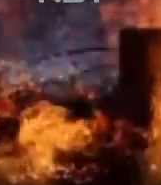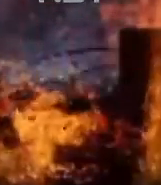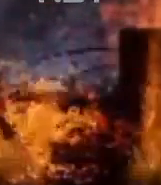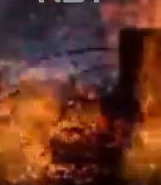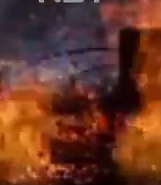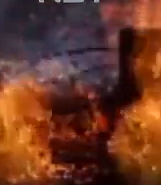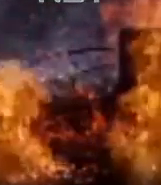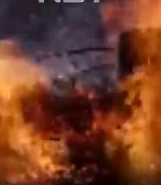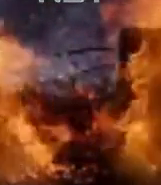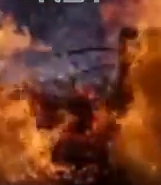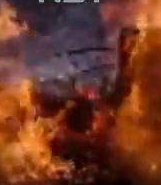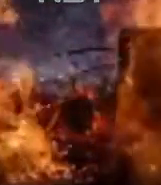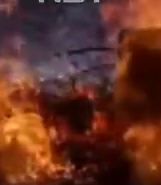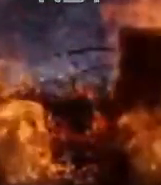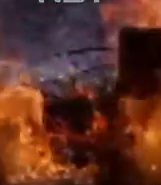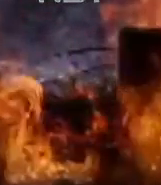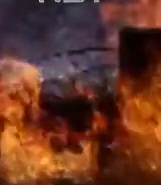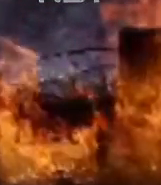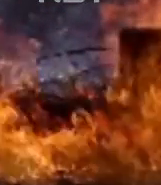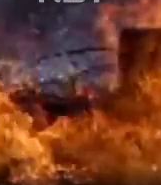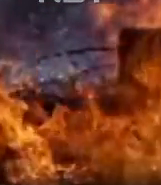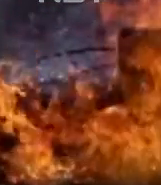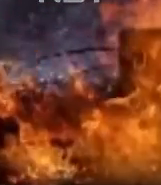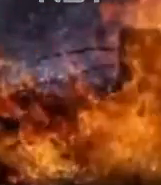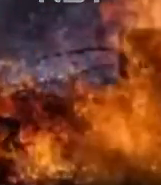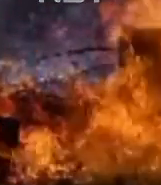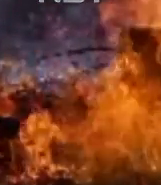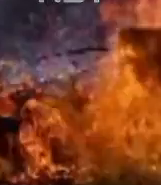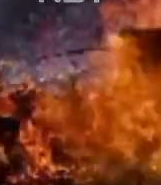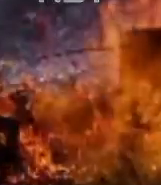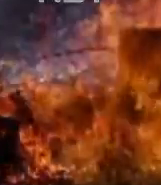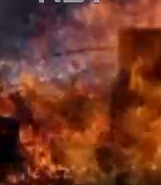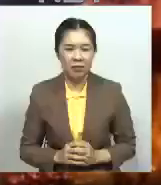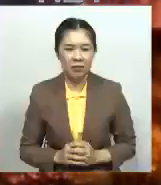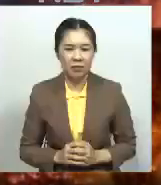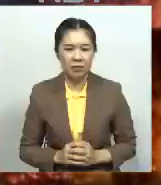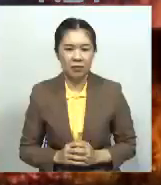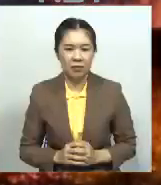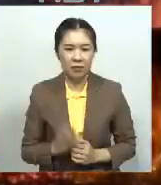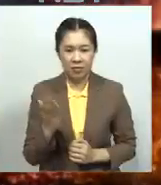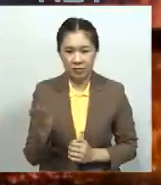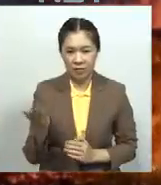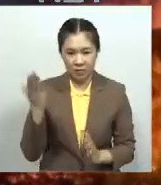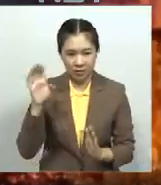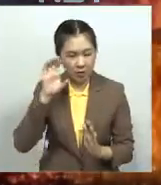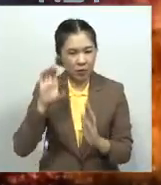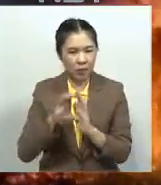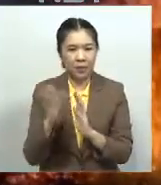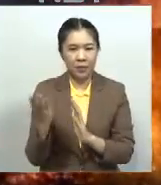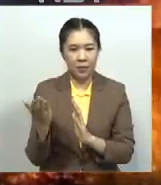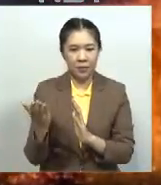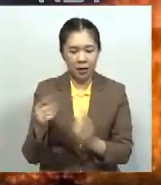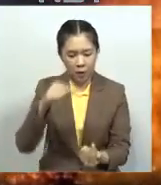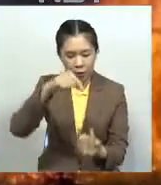รวจสอบจุดความร้อนหรือว่าฮอตสปอตจากดาวเทียมของจิสดานะคะก็พบจำนวน952จุ